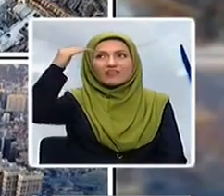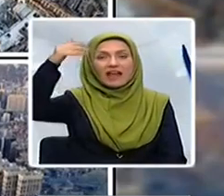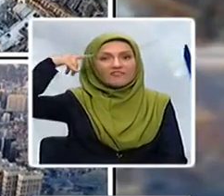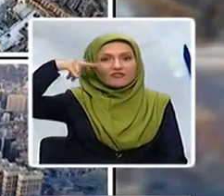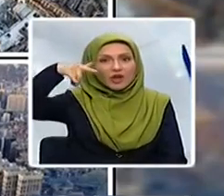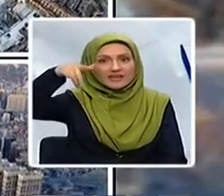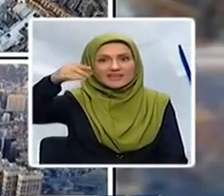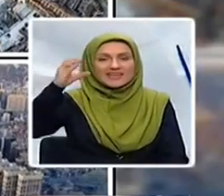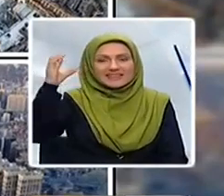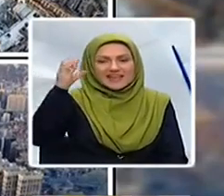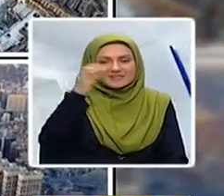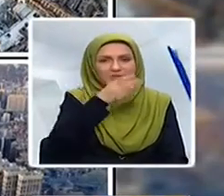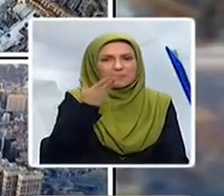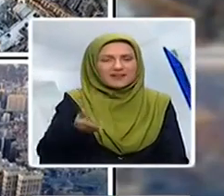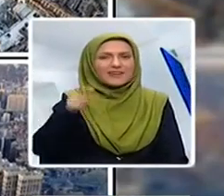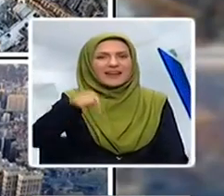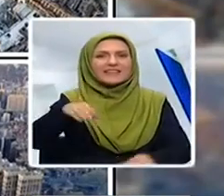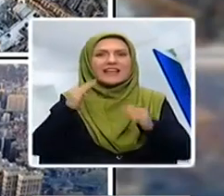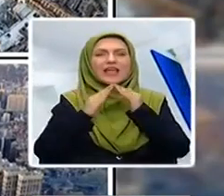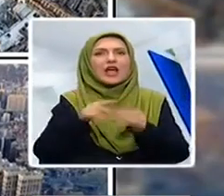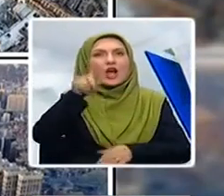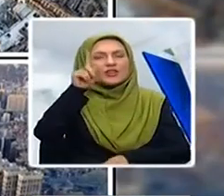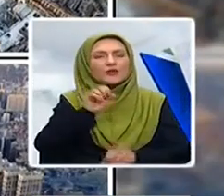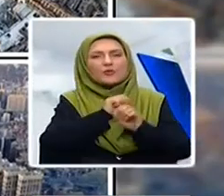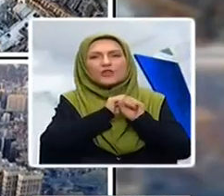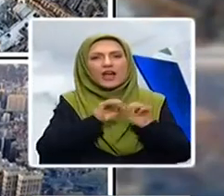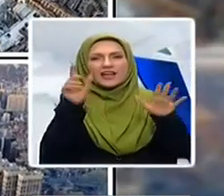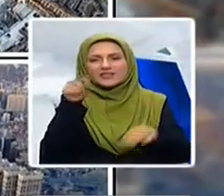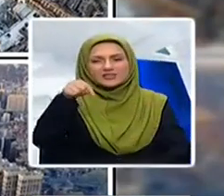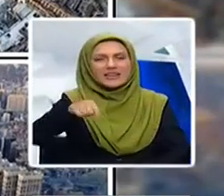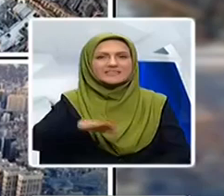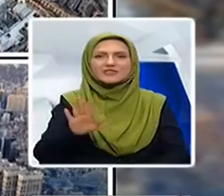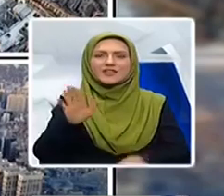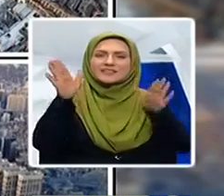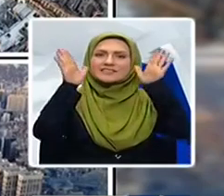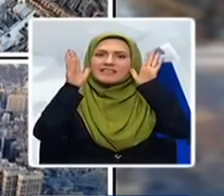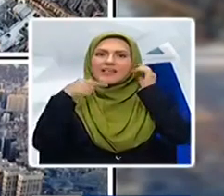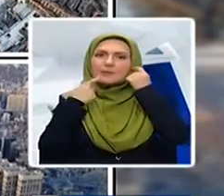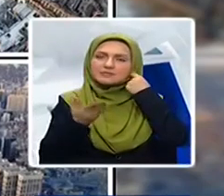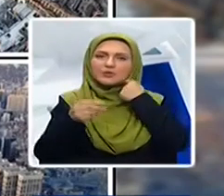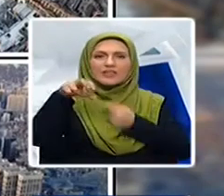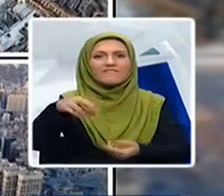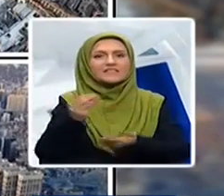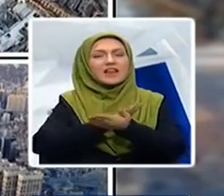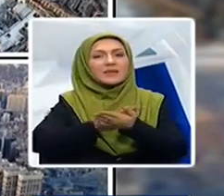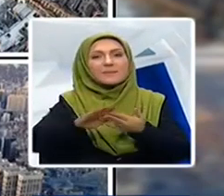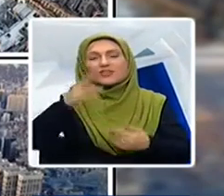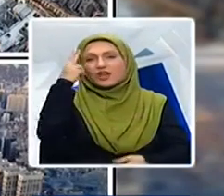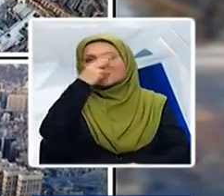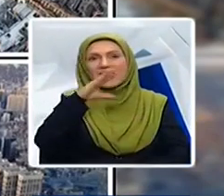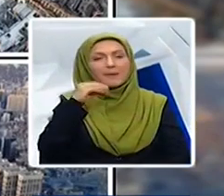مسجد الحرام بدون نمازگزار در نخستین روز ماه رمضان. وزارت بهداشت عربستان اعلام کرده